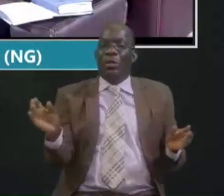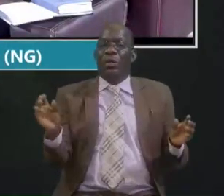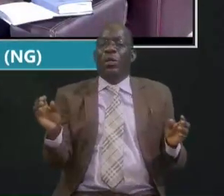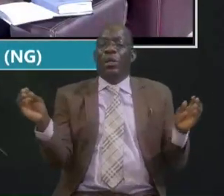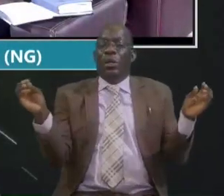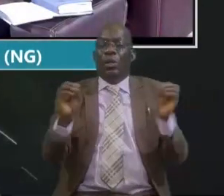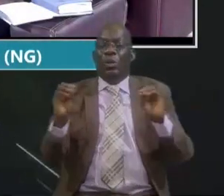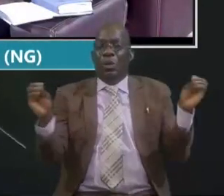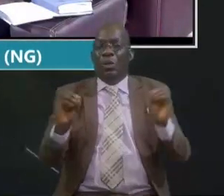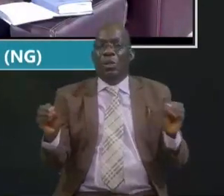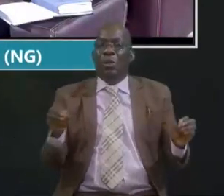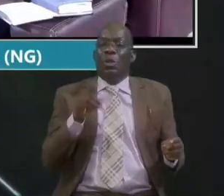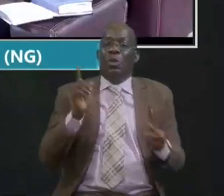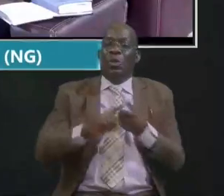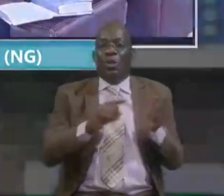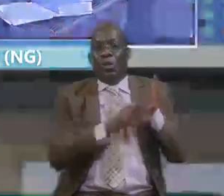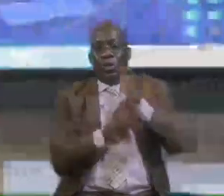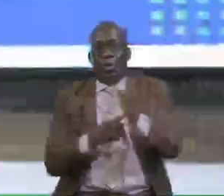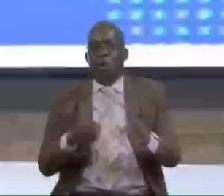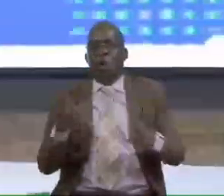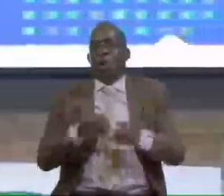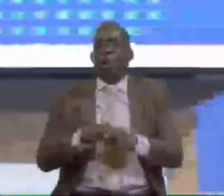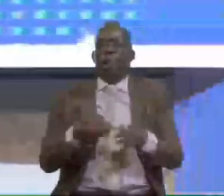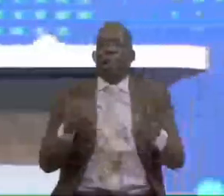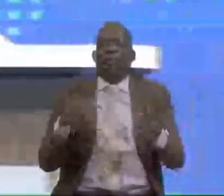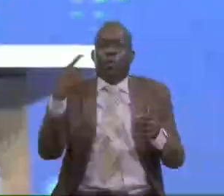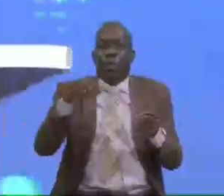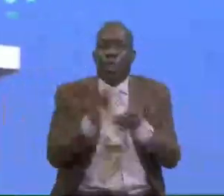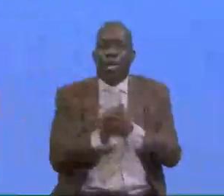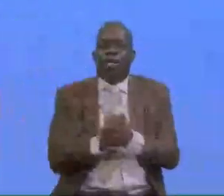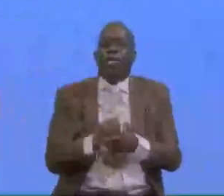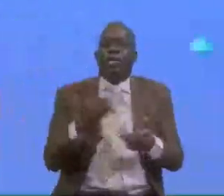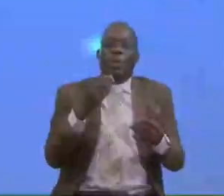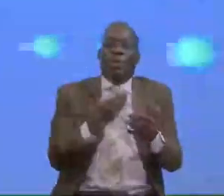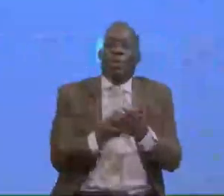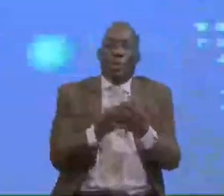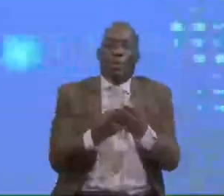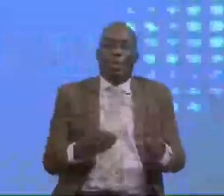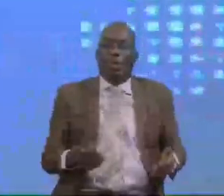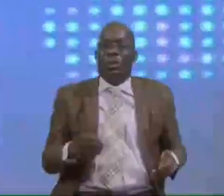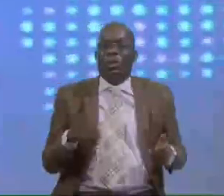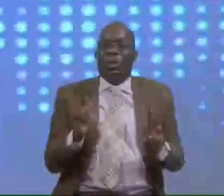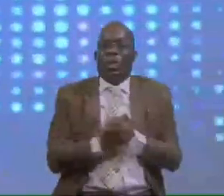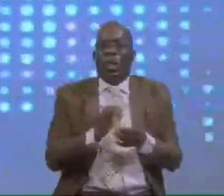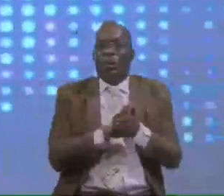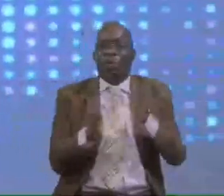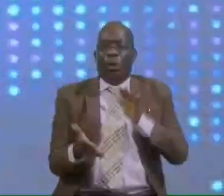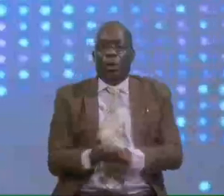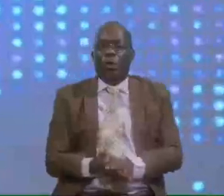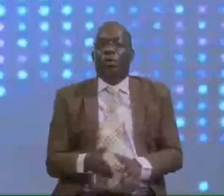montrer pour ce qu'il a investi. Cela devient une